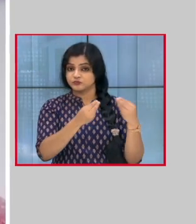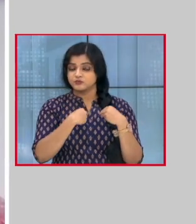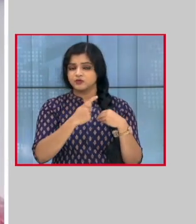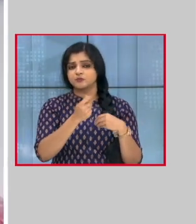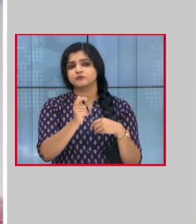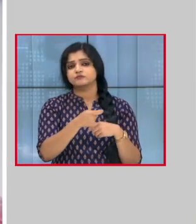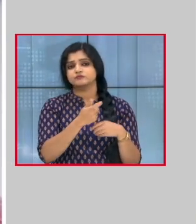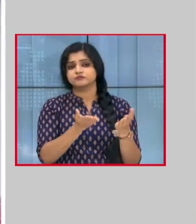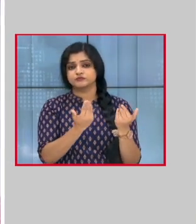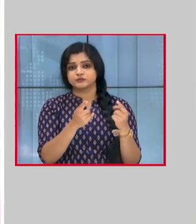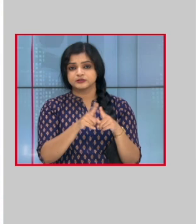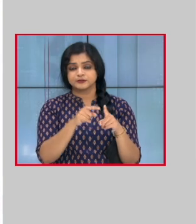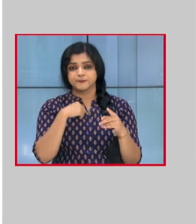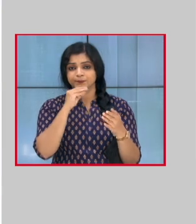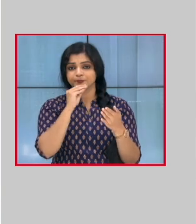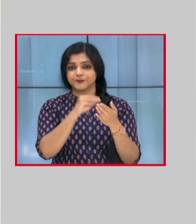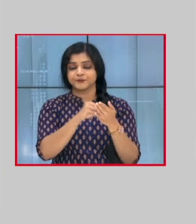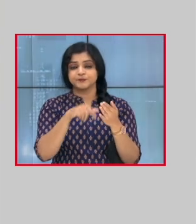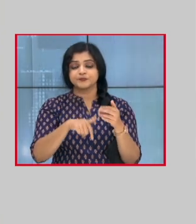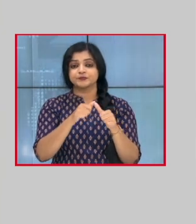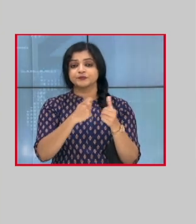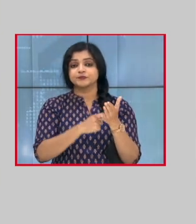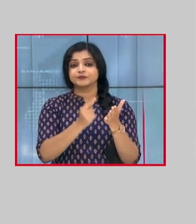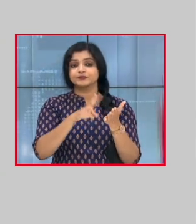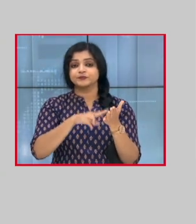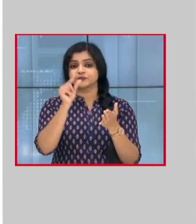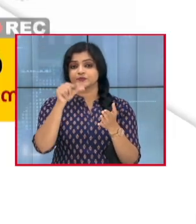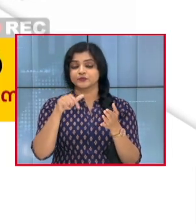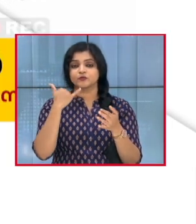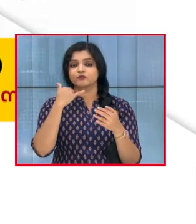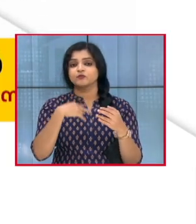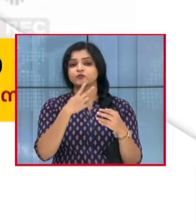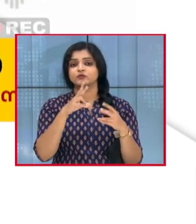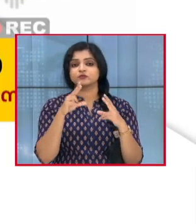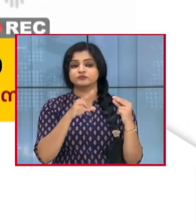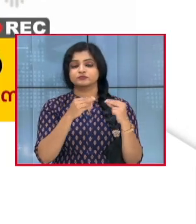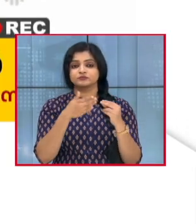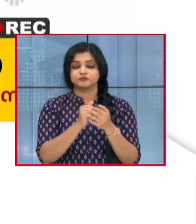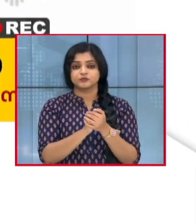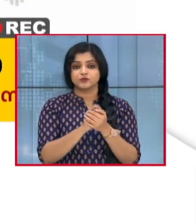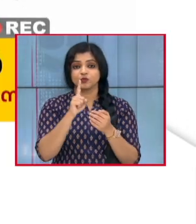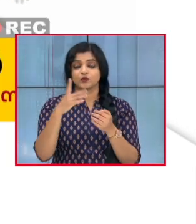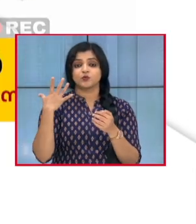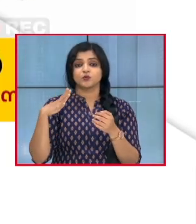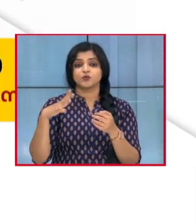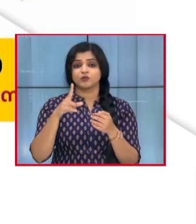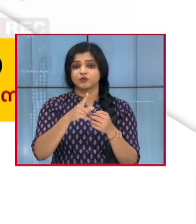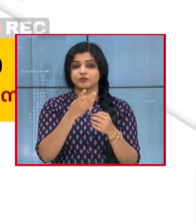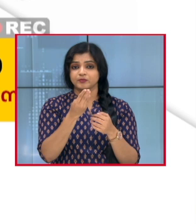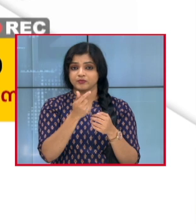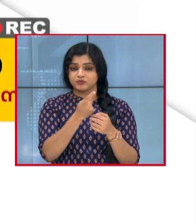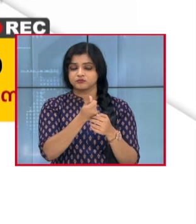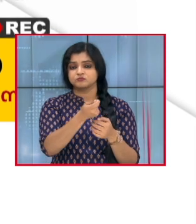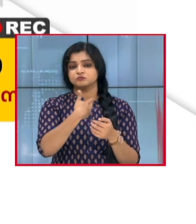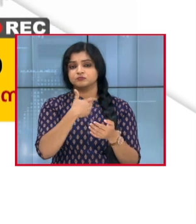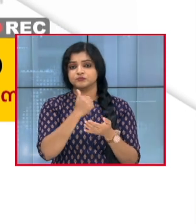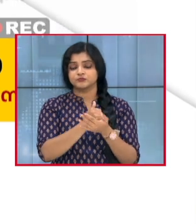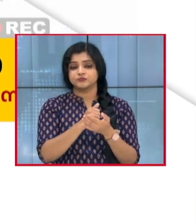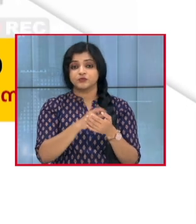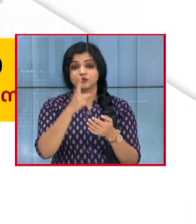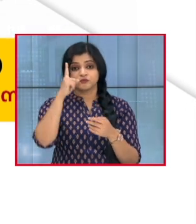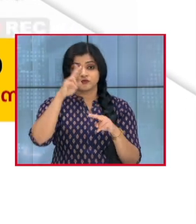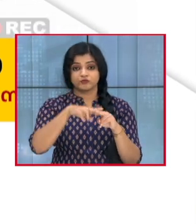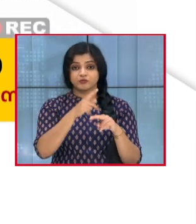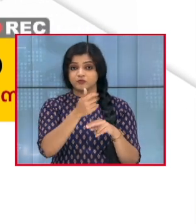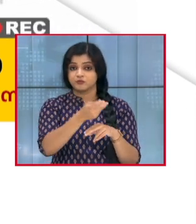കുറിയന്നൂർ പുളിമുഖ് ബ്രാഞ്ച് സെക്രട്ടറിയായ അരുൺ മണൽ കടത്തുകാരനോട് പറയുന്നു. ഒരു ലോഡ് മണ്ണിന്റെ കാശ് പാർട്ടിക്ക് തരണം. ഇവിടെ അത് തരാൻ പയ്യാതെ പിന്നെ ഇവിടെ